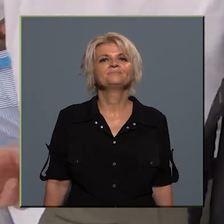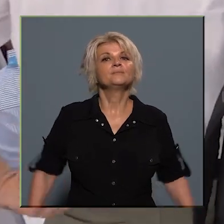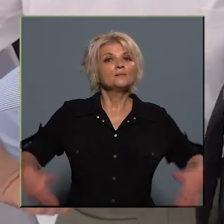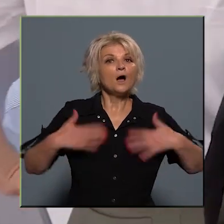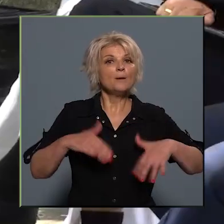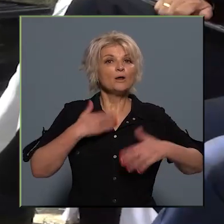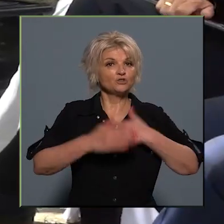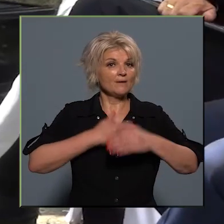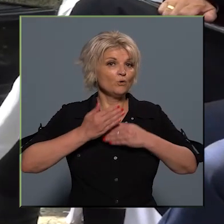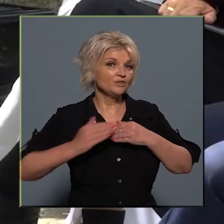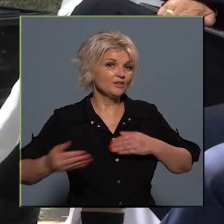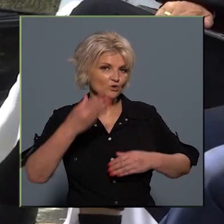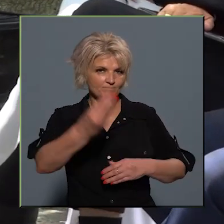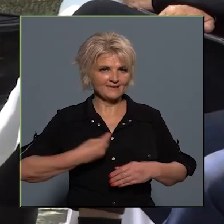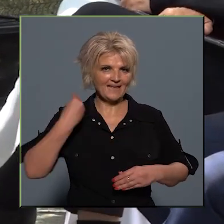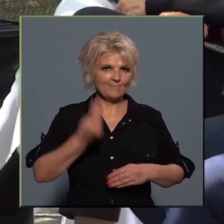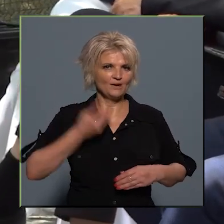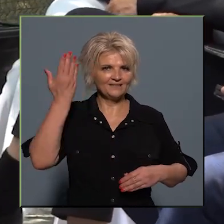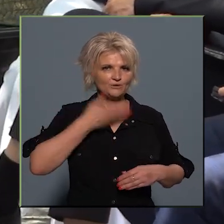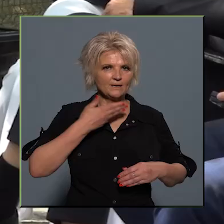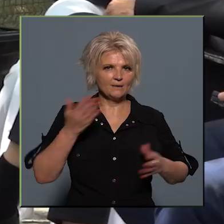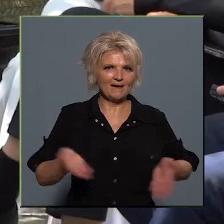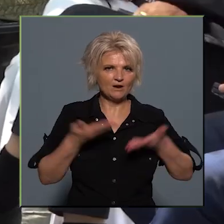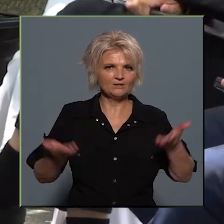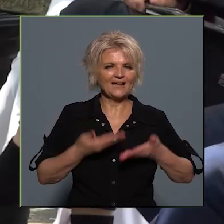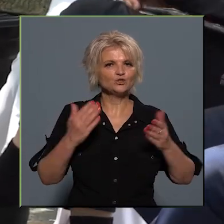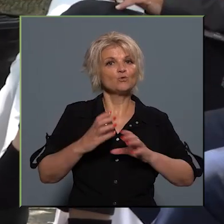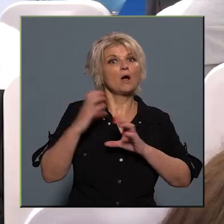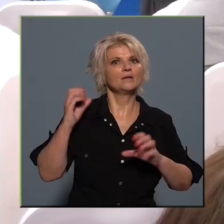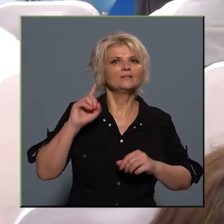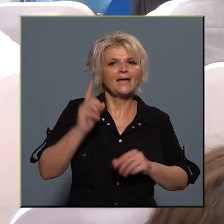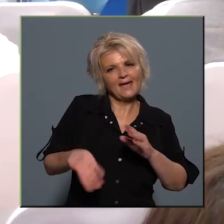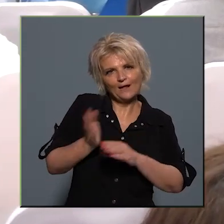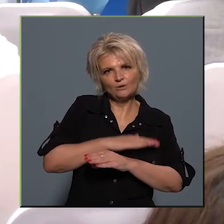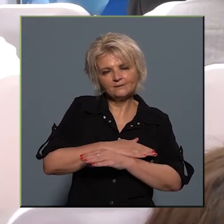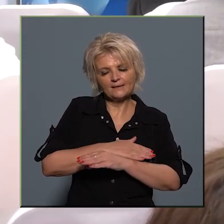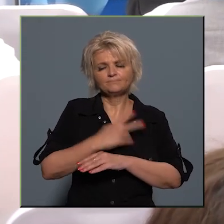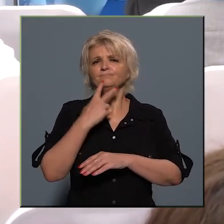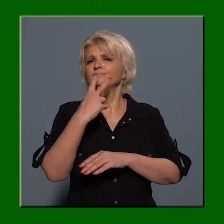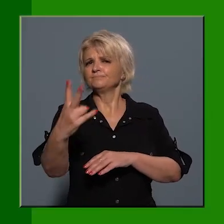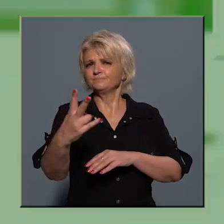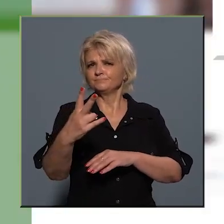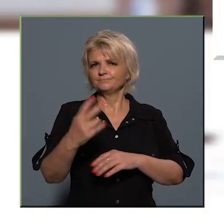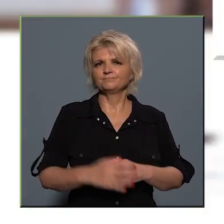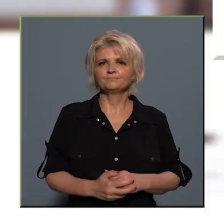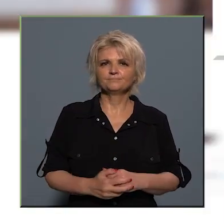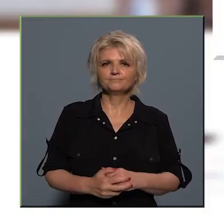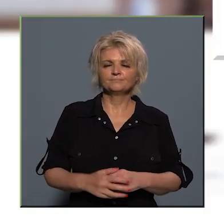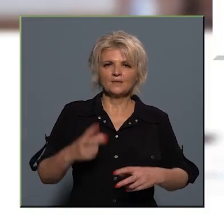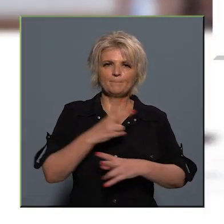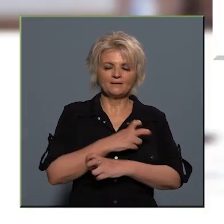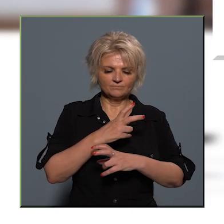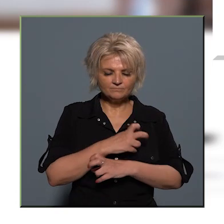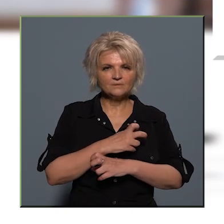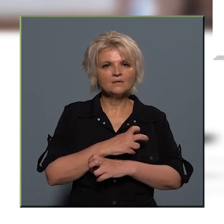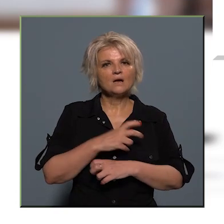Hamarosan folytatjuk a beszámolót a hidrogén meghajtású kamionról, de előbb némi kitekintés következik. Bécs, Ausztria.